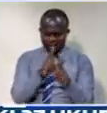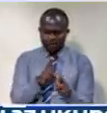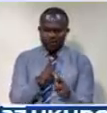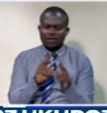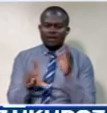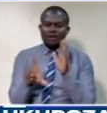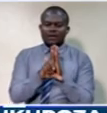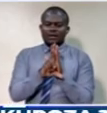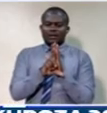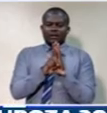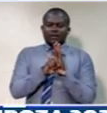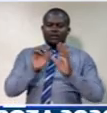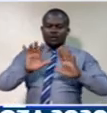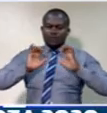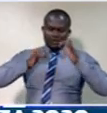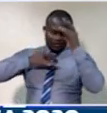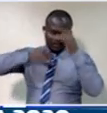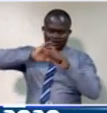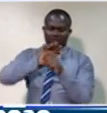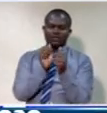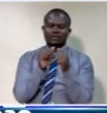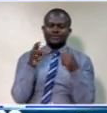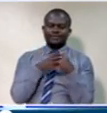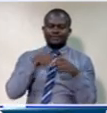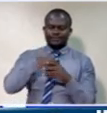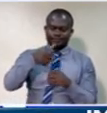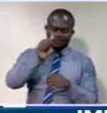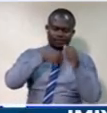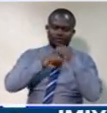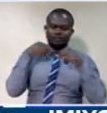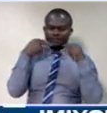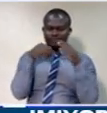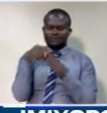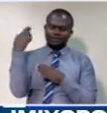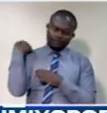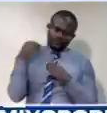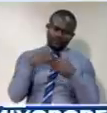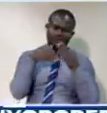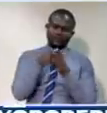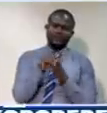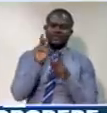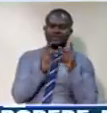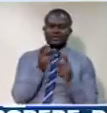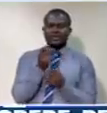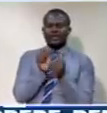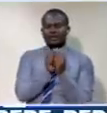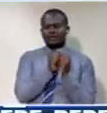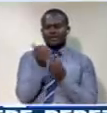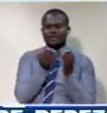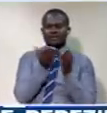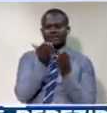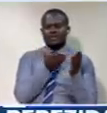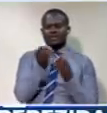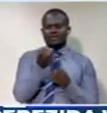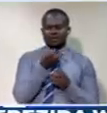kubahiriza amabwiriza yo kwirinda COVID-19. Muri ibyo bikorwa harimo amahoteli abashinzwe kuyobora ba mukerarugendo na serivisi zo gutwara